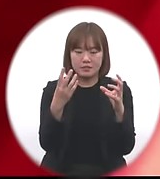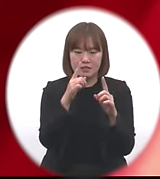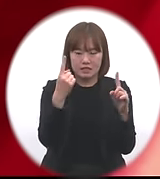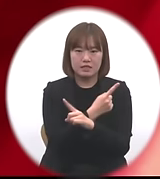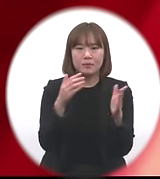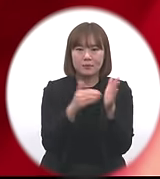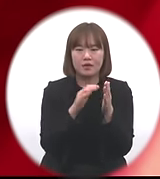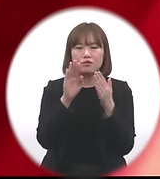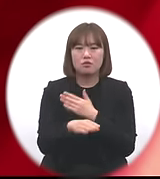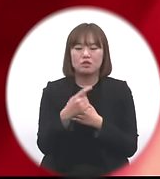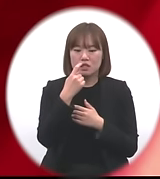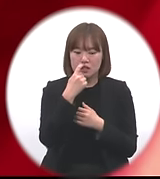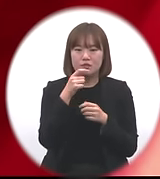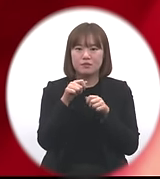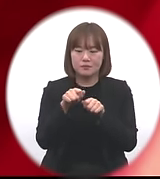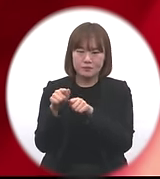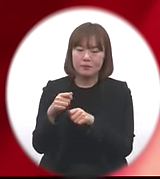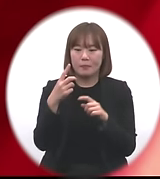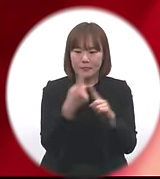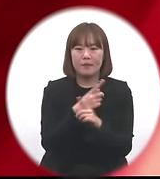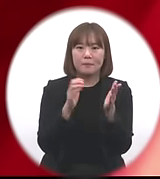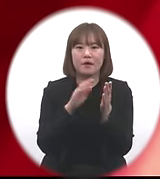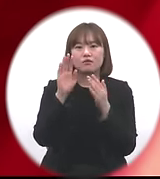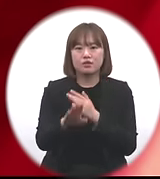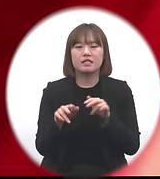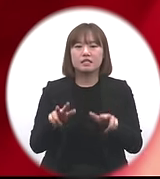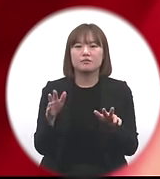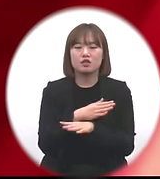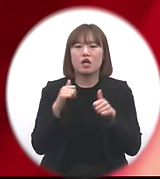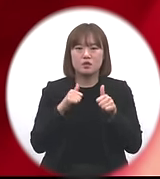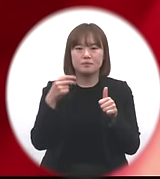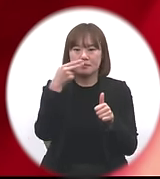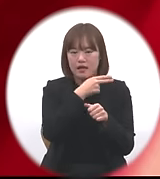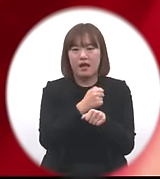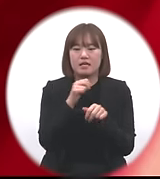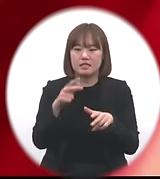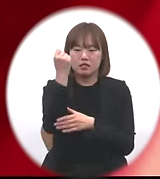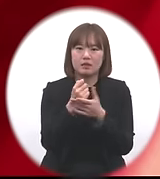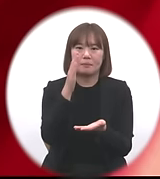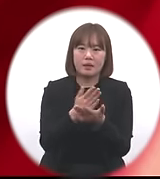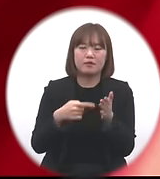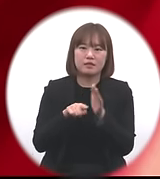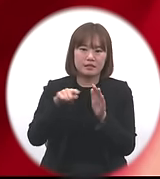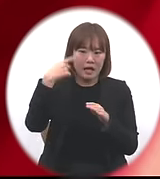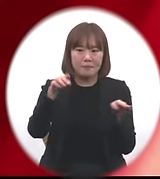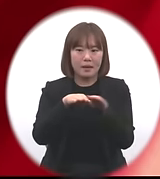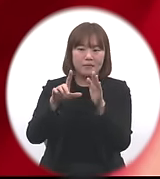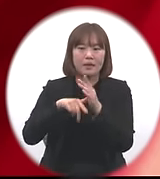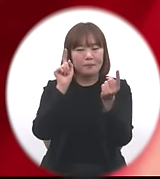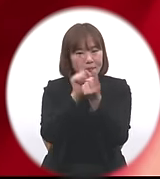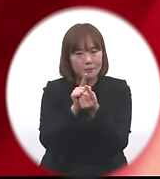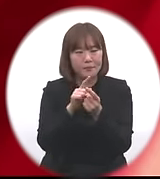받았어요. 그랬더니 뭐라고 그러냐면 야, 너 치료도 받고 저 뒤에 어금니에 실란트도 했는데 이젠 열심히 닦아. 그래서 썩지 않게 잘해갖고 와. 다음 방학에